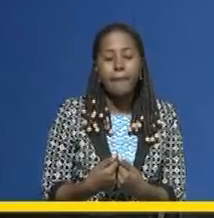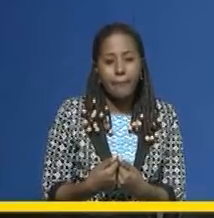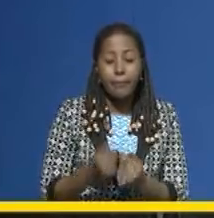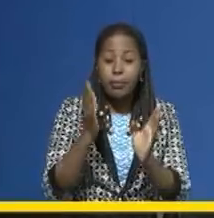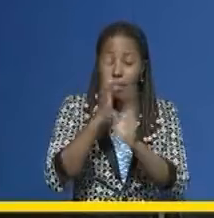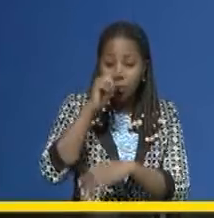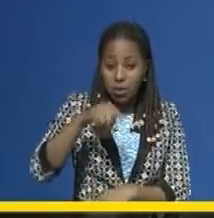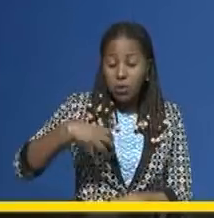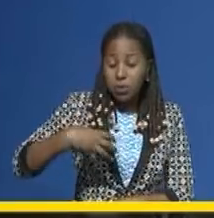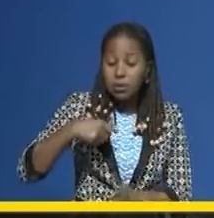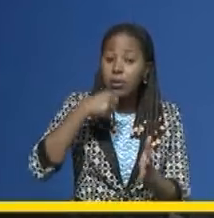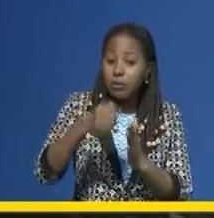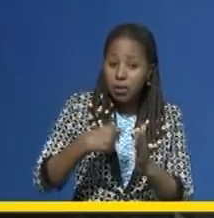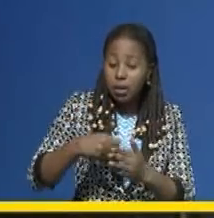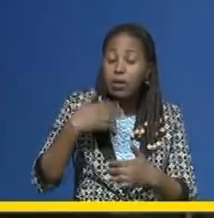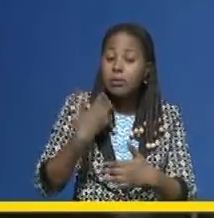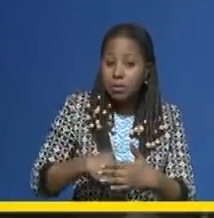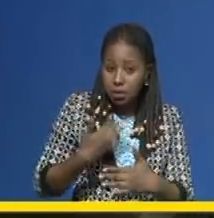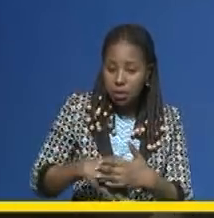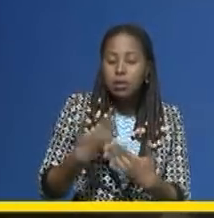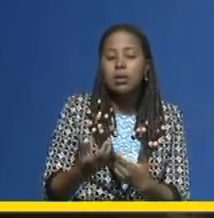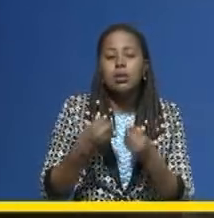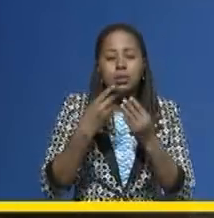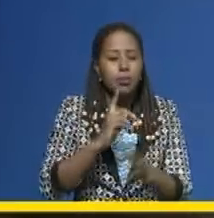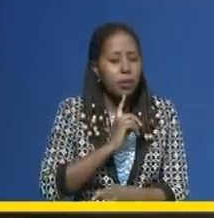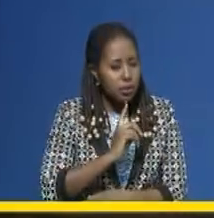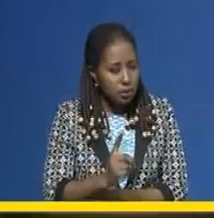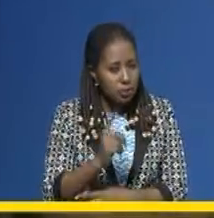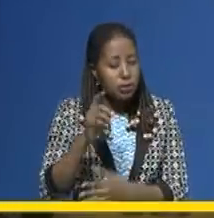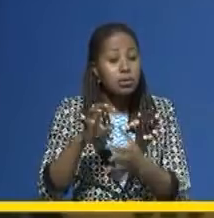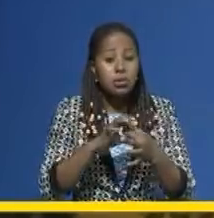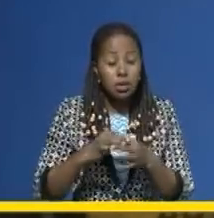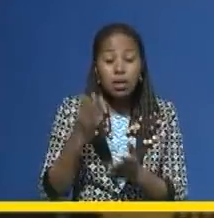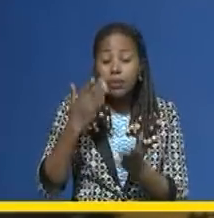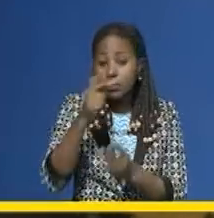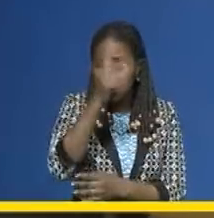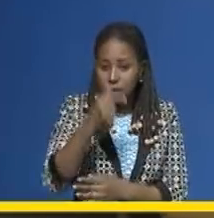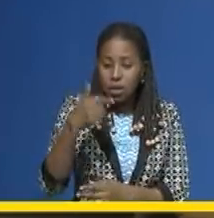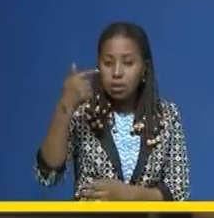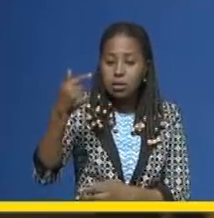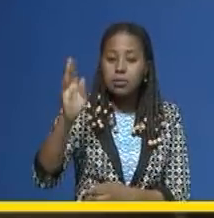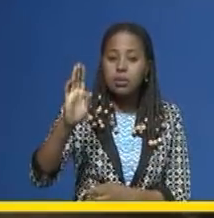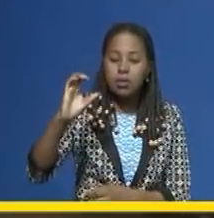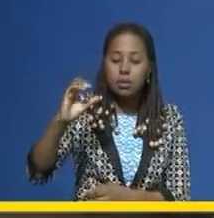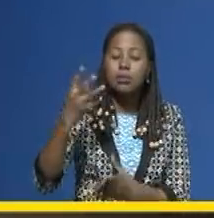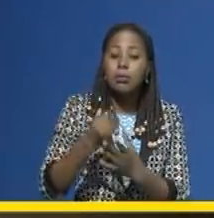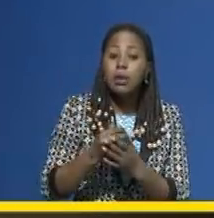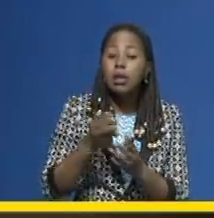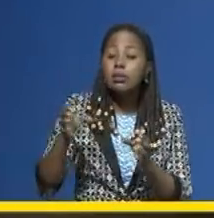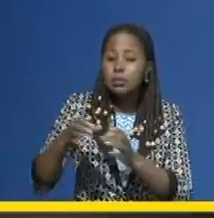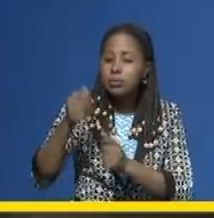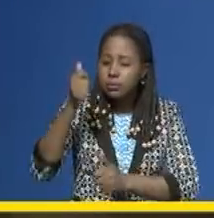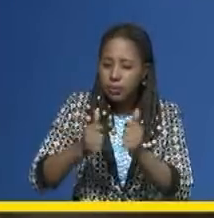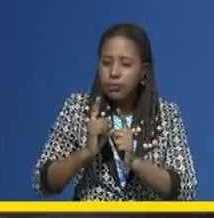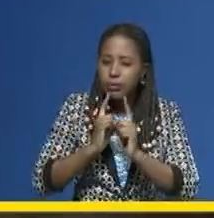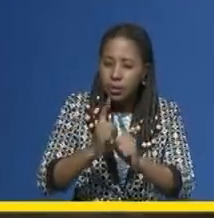Mapema leo, waziri wa viwanda na biashara Innocent Bashungwa alitoa maagizo kwa shirika la viwango Tanzania TBS na tume ya ushindani